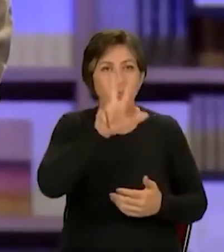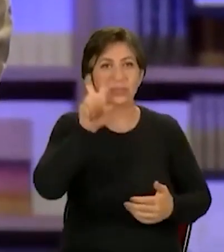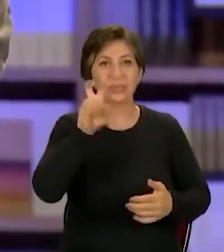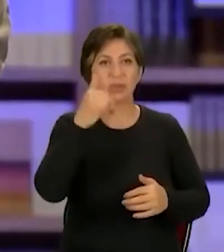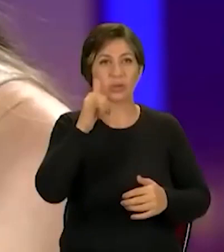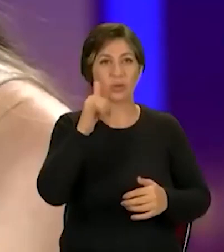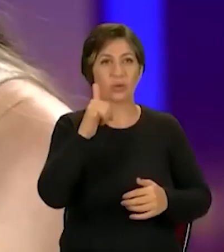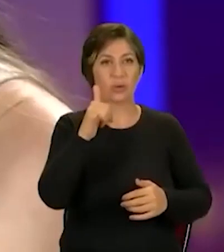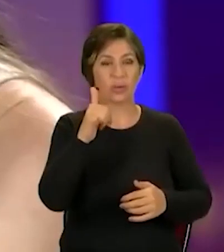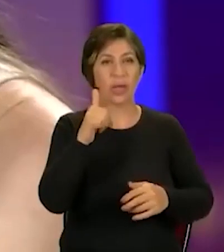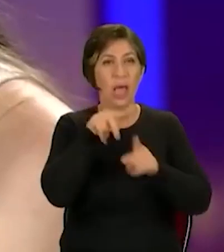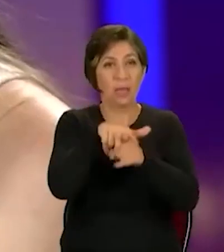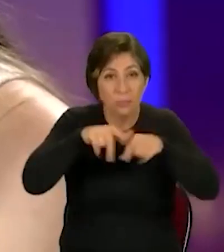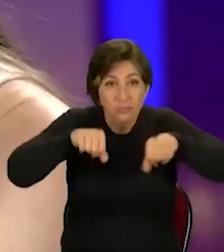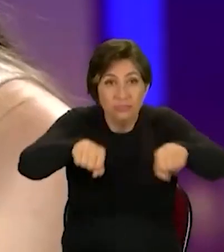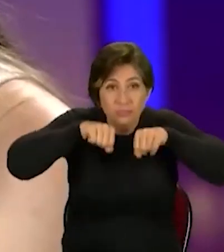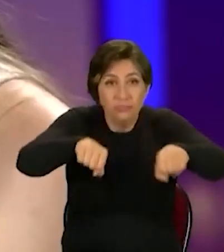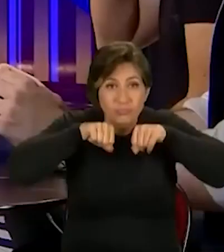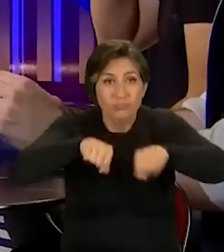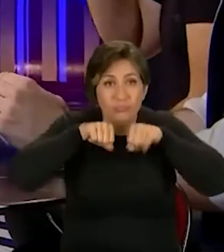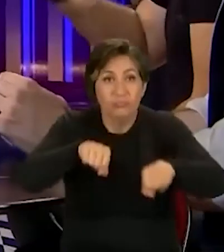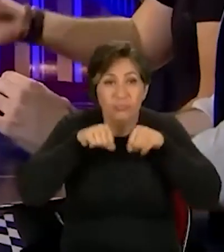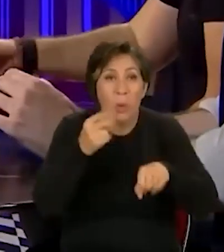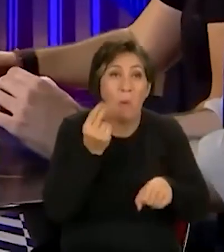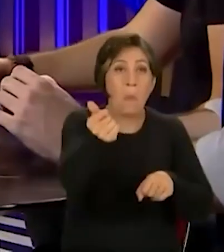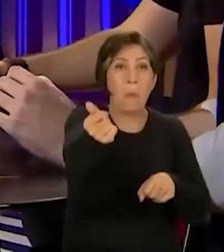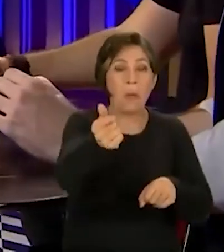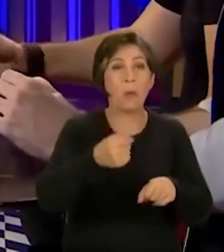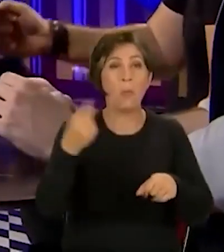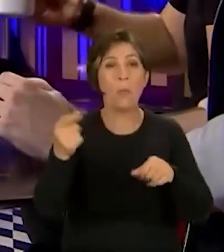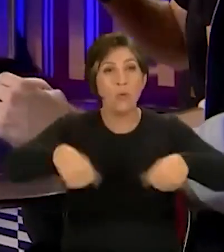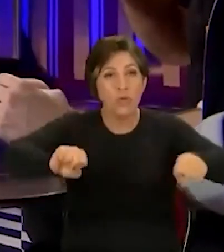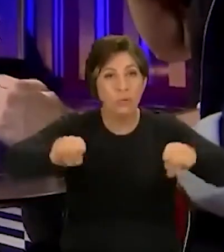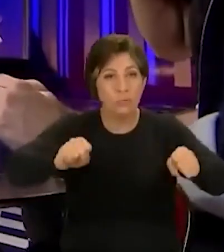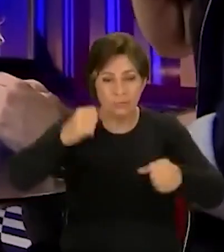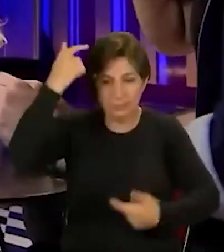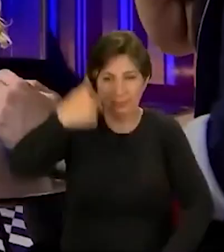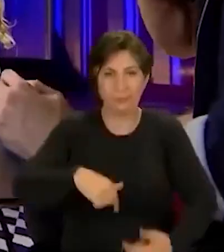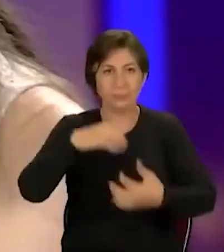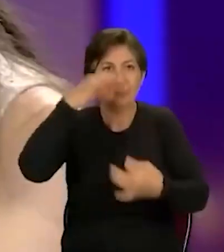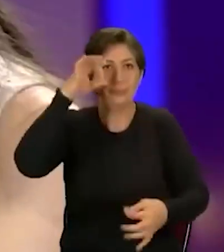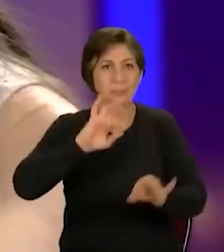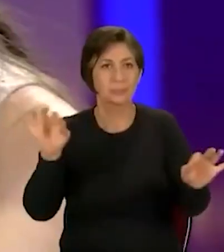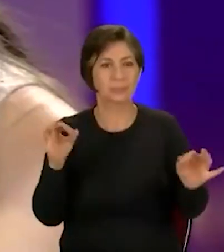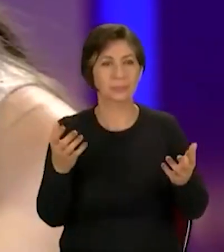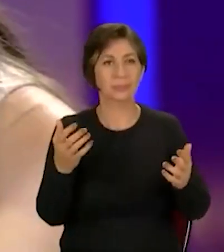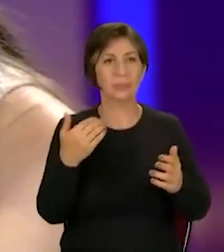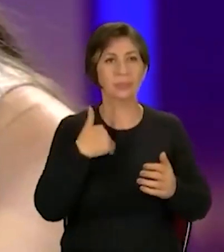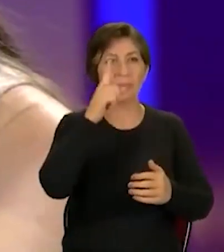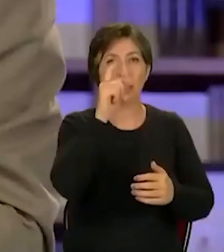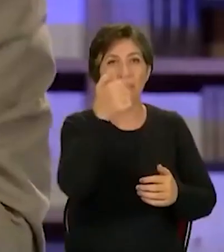38 kilo adam ata biniyor, uçuyorlar beraber. Motora biniyor, tam ona göre vücut yapısı var.